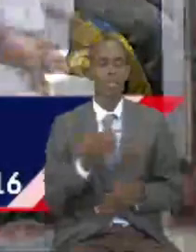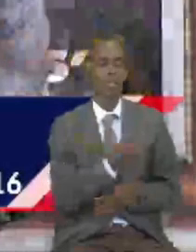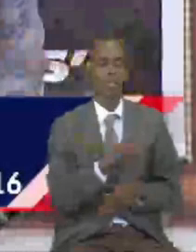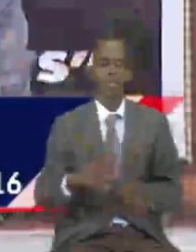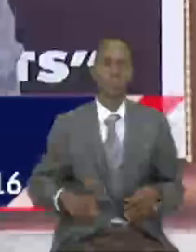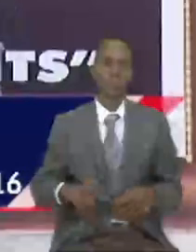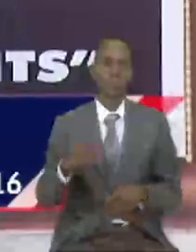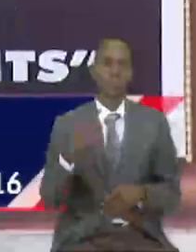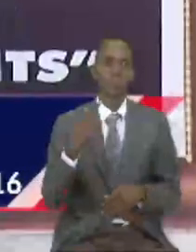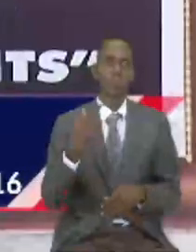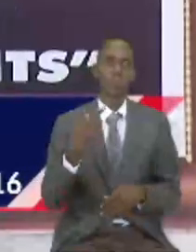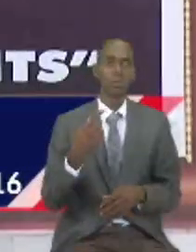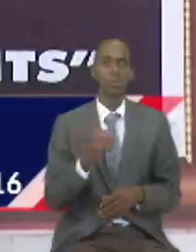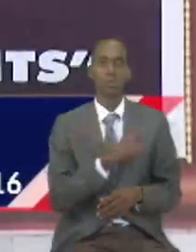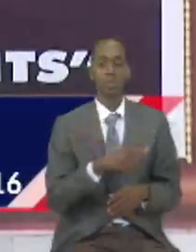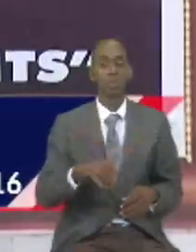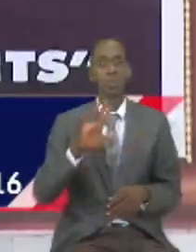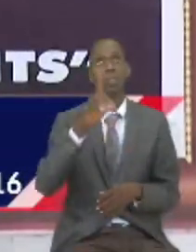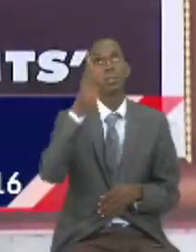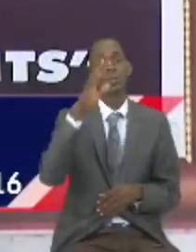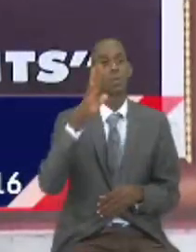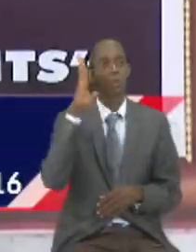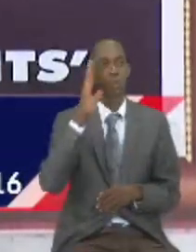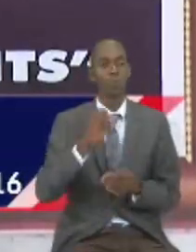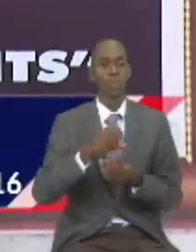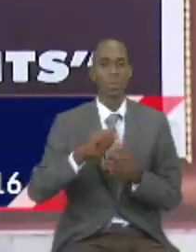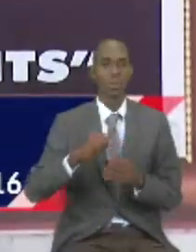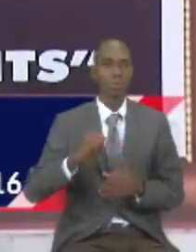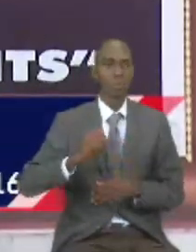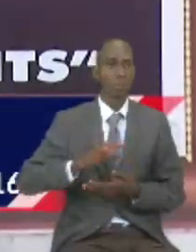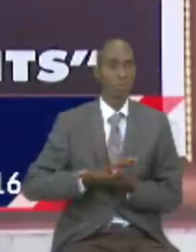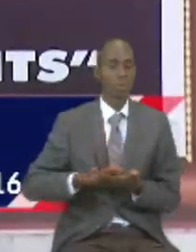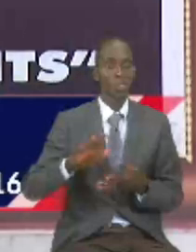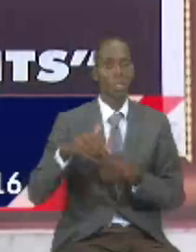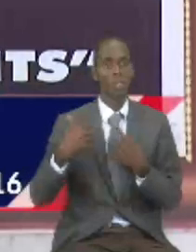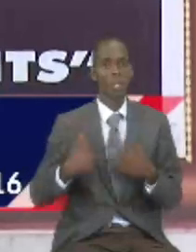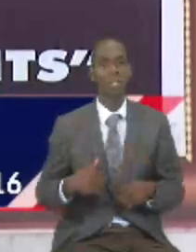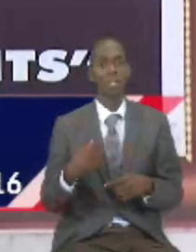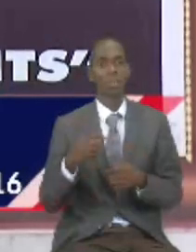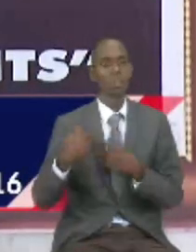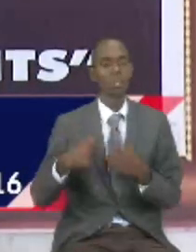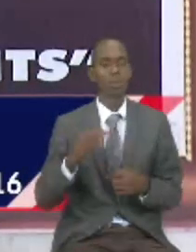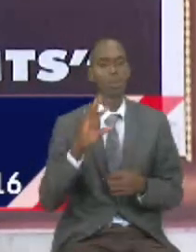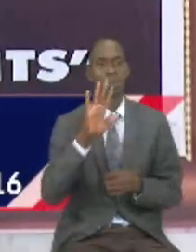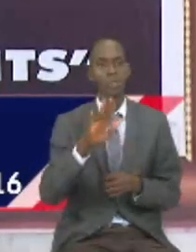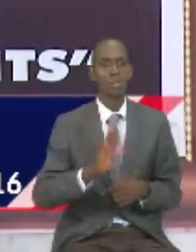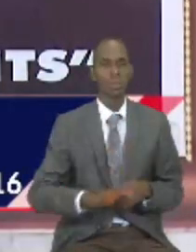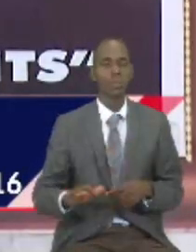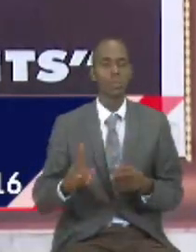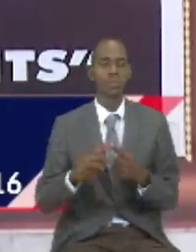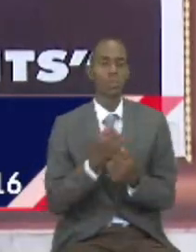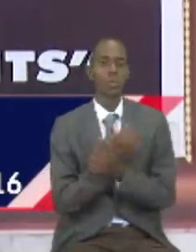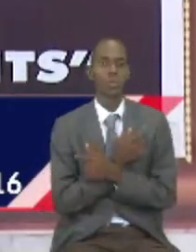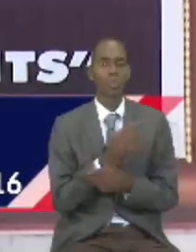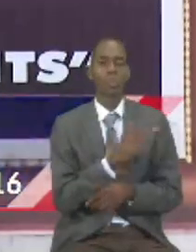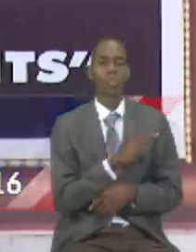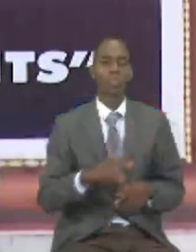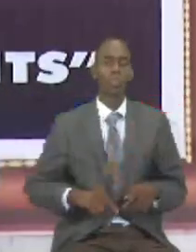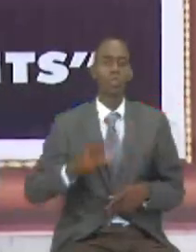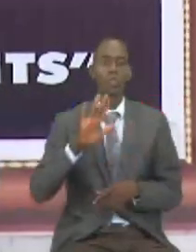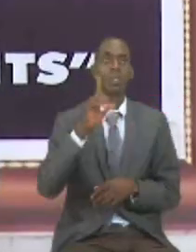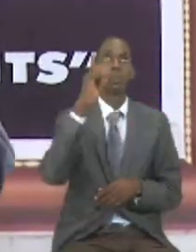L'Éternel ton Dieu circoncira ton cœur et le cœur de ta postérité et tu aimeras l'Éternel ton Dieu